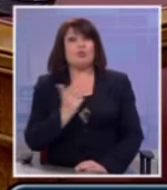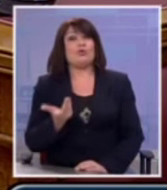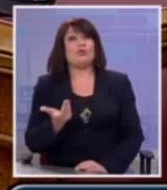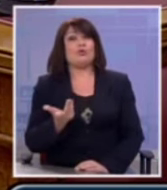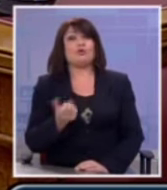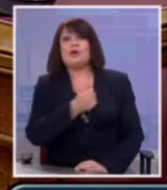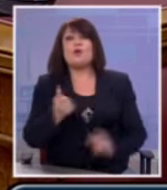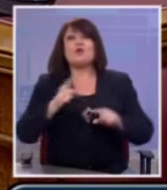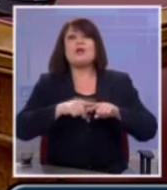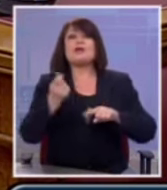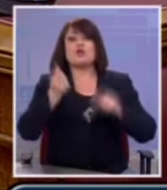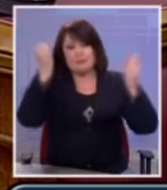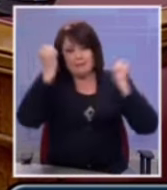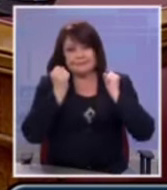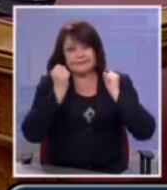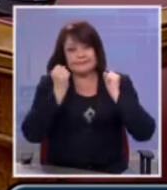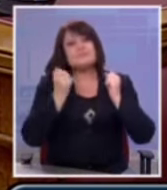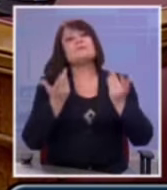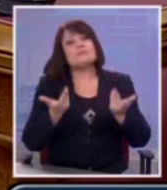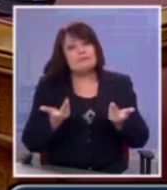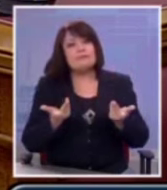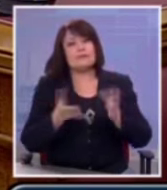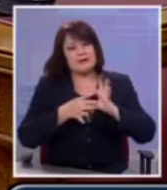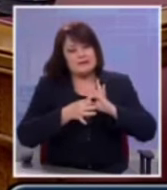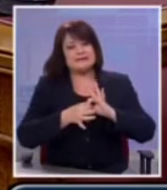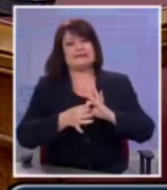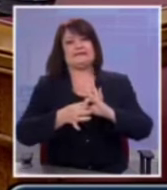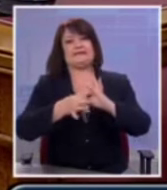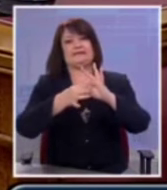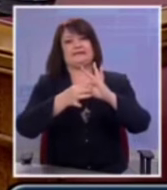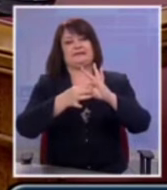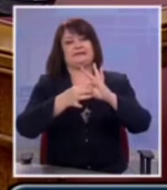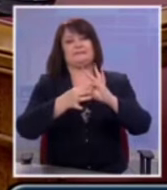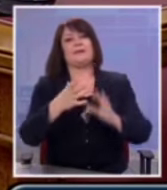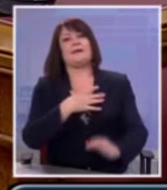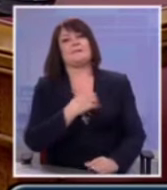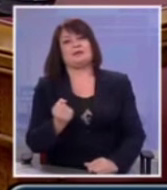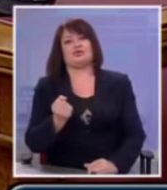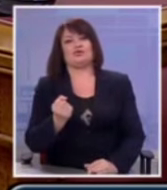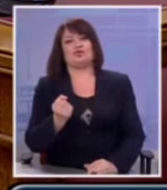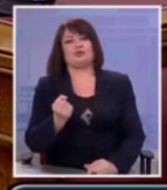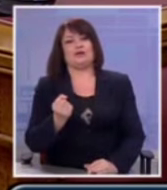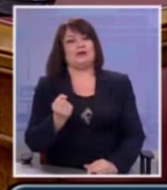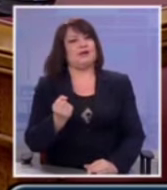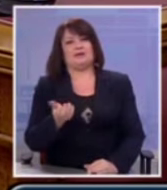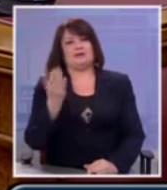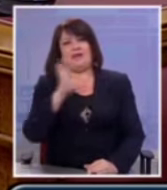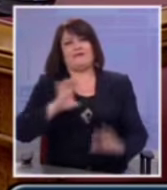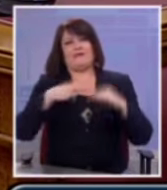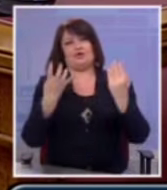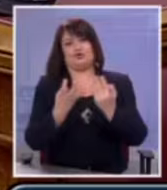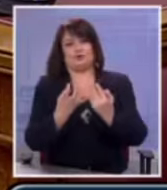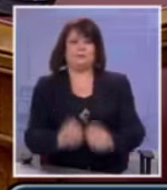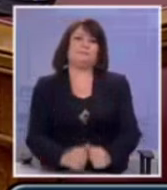βλάψει μόνο την ελληνική οικονομία, αλλά θα συνεχίσει να βλάπτει και την αξιοπιστία της ίδιας της Ευρωζώνης.